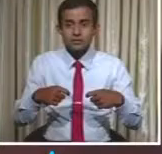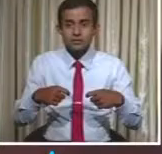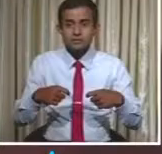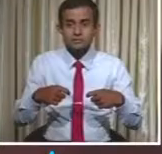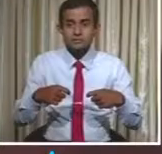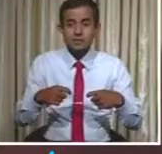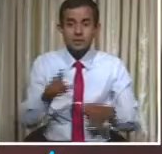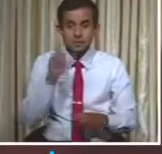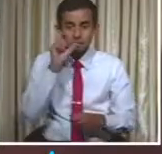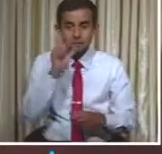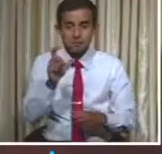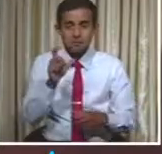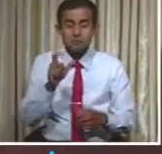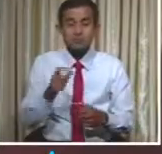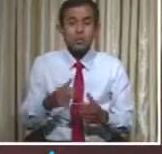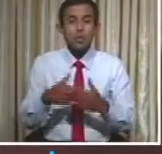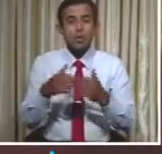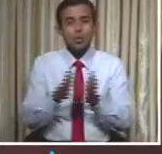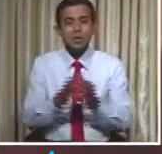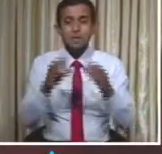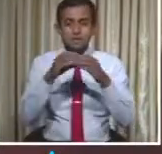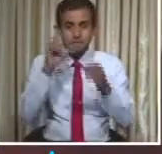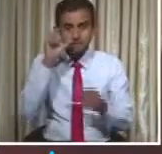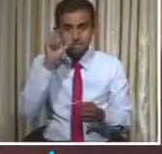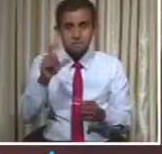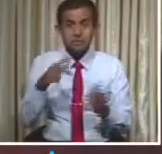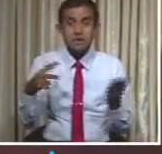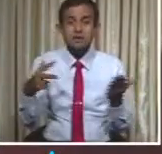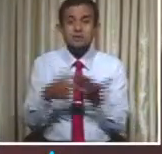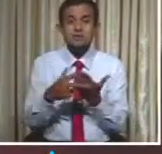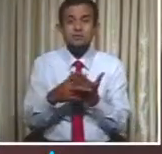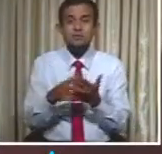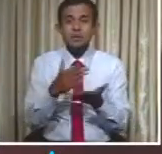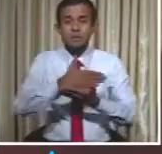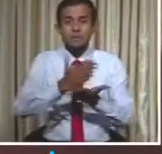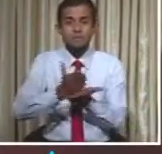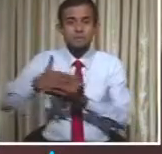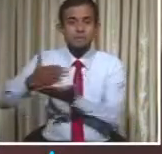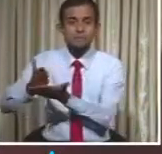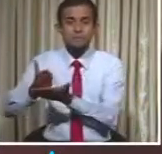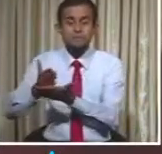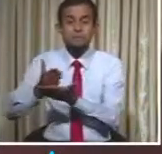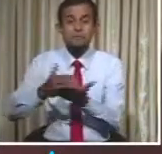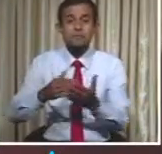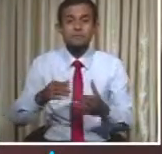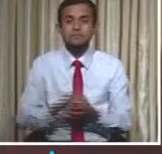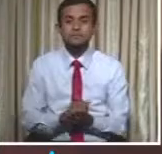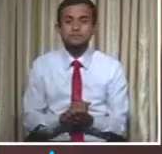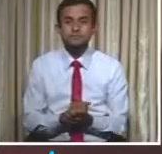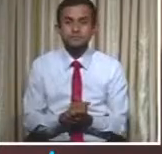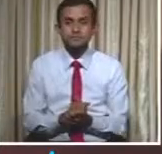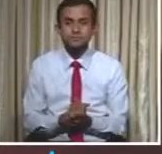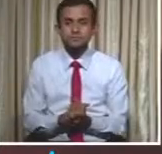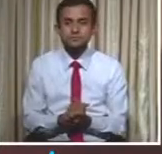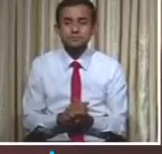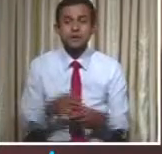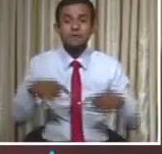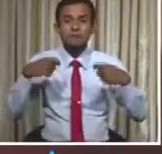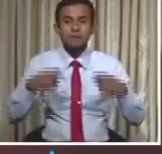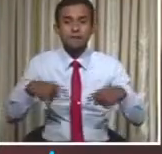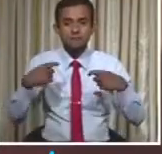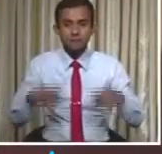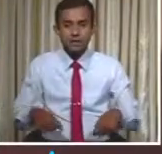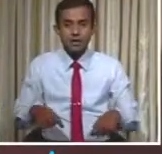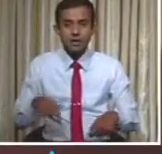ශේෂ්‍ය තුල බැලුවත් මේ මොන අංශයෙන් බැලුවත් අද සමුපකාරය බෙදිලා තියෙනවා විමධ්‍යගත වෙලා තියෙනවා එතකොට වැය ශීර්ෂ වල